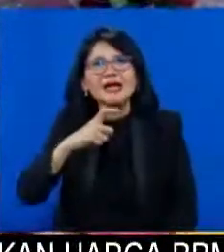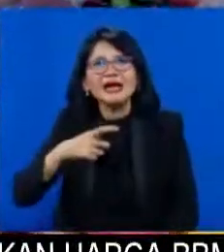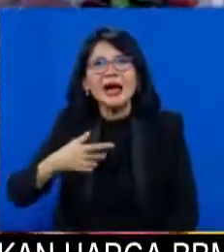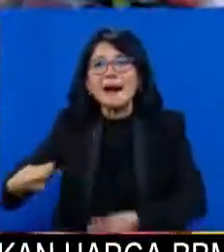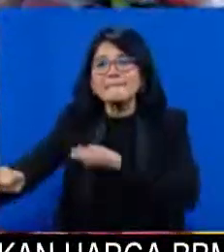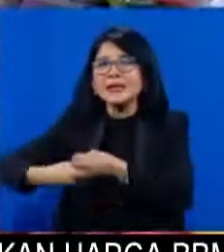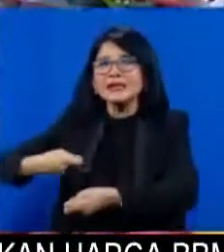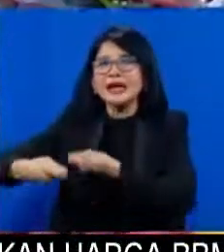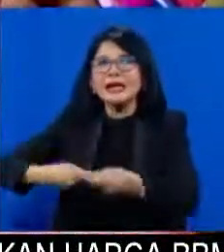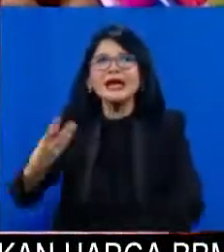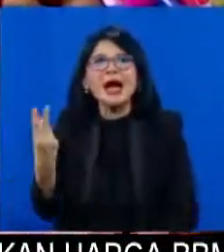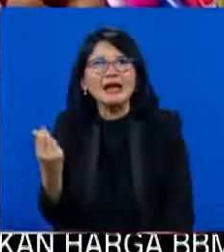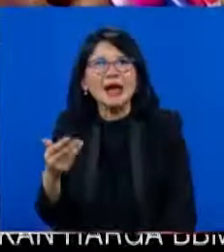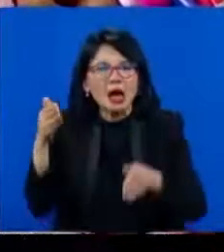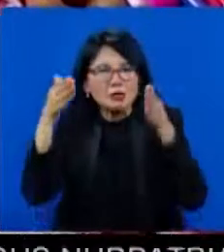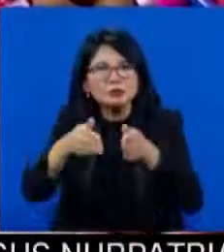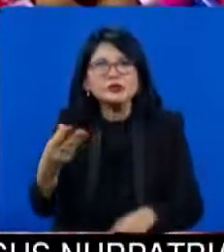harga, terutama harga pangan.